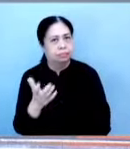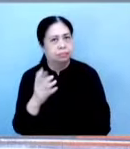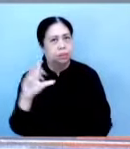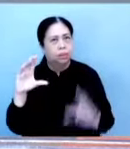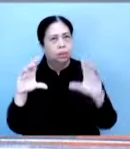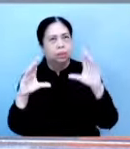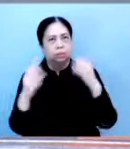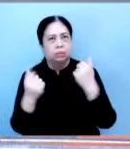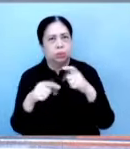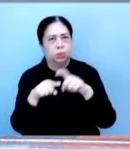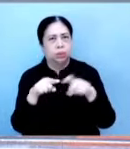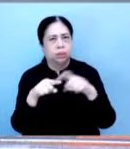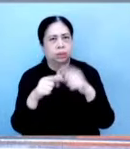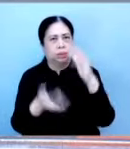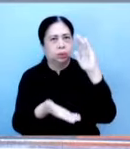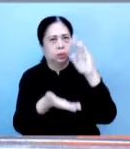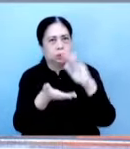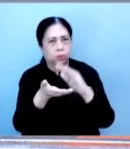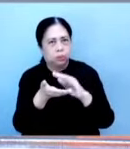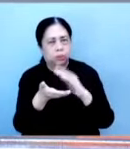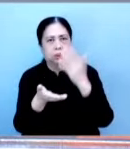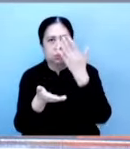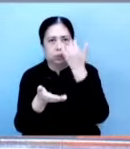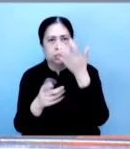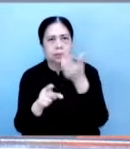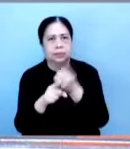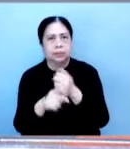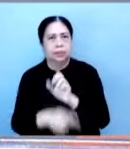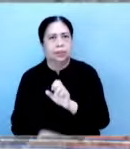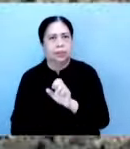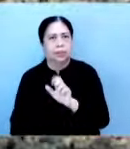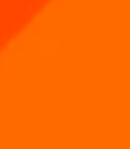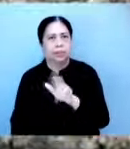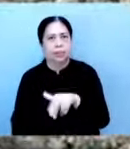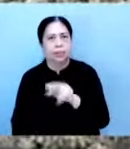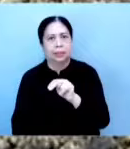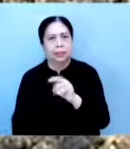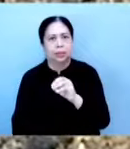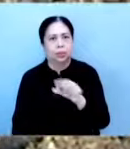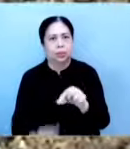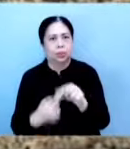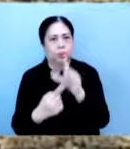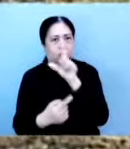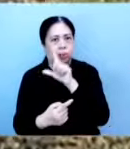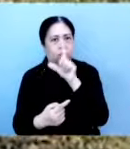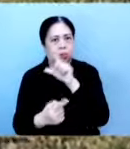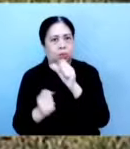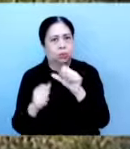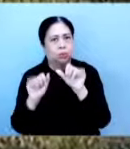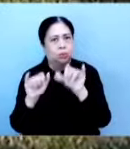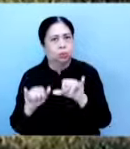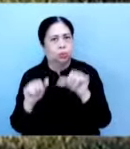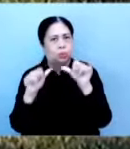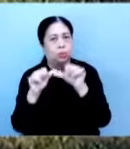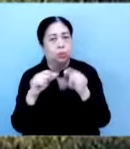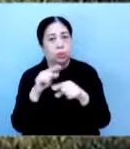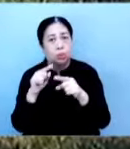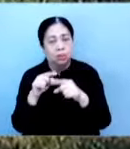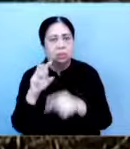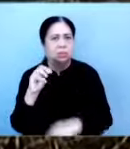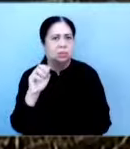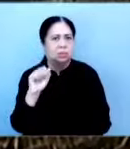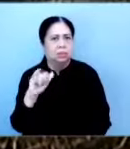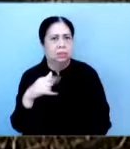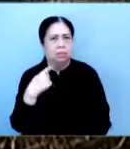suplay ng kuryente sa bansa dahil sa epekto ng el niino partikular na sa Luzon na posibleng tumagal hanggang sa Mayo dahil yyan sa